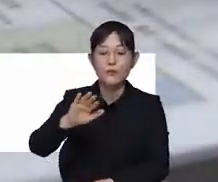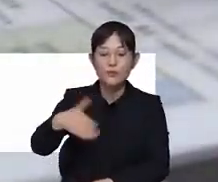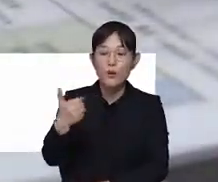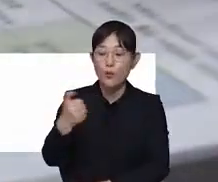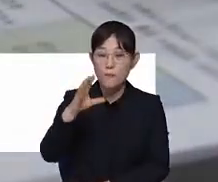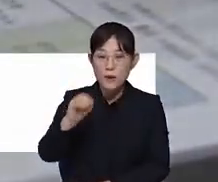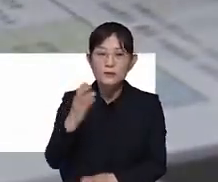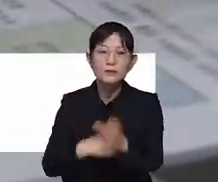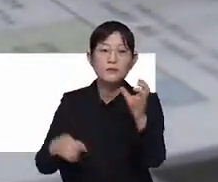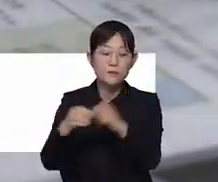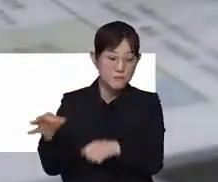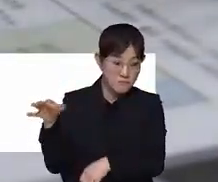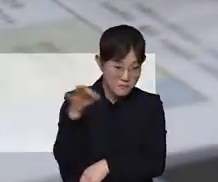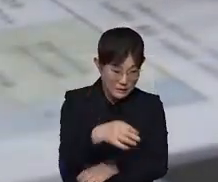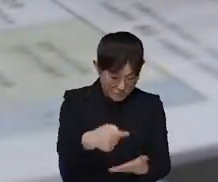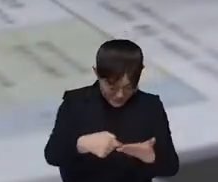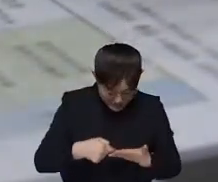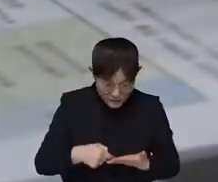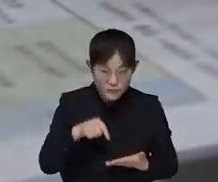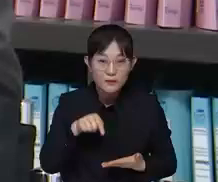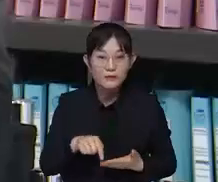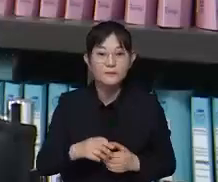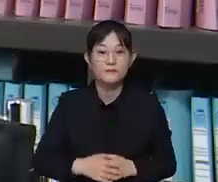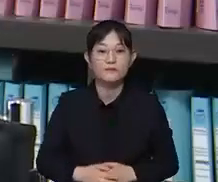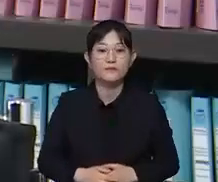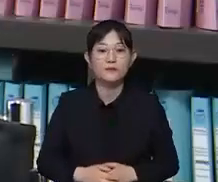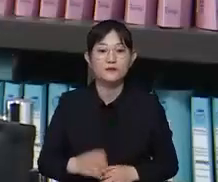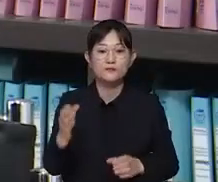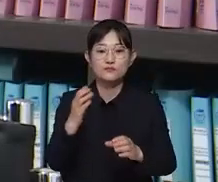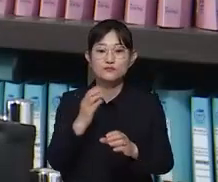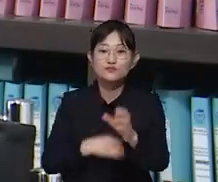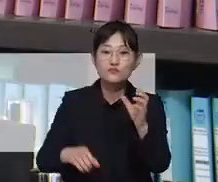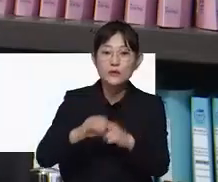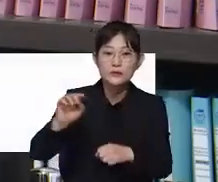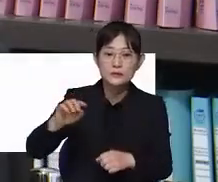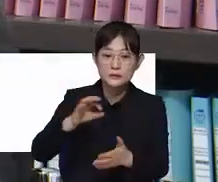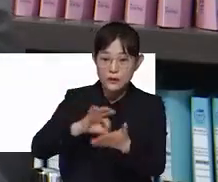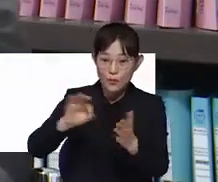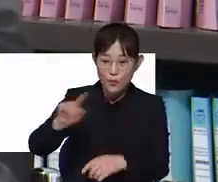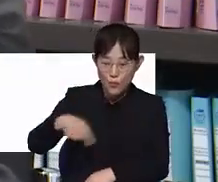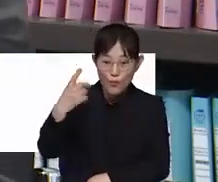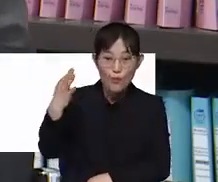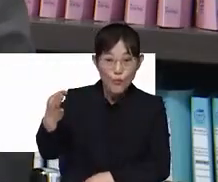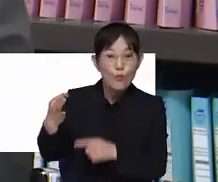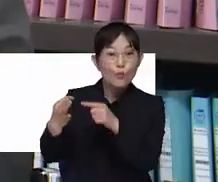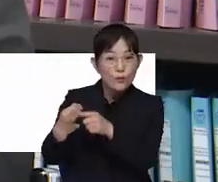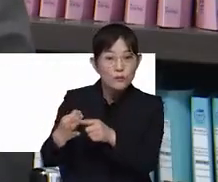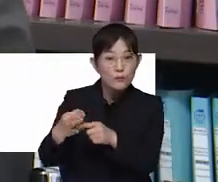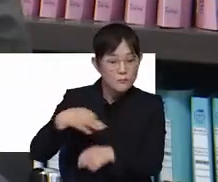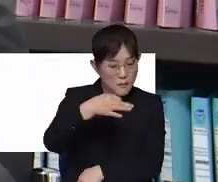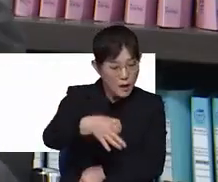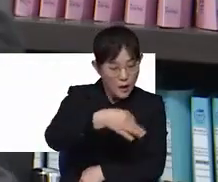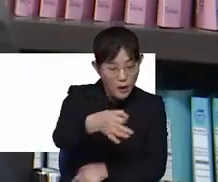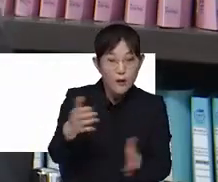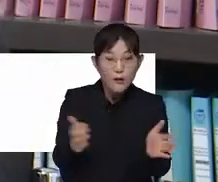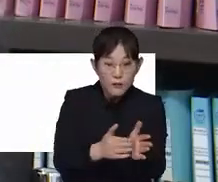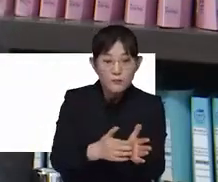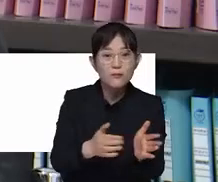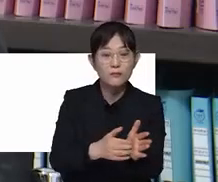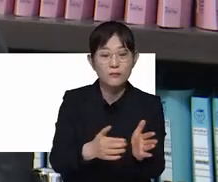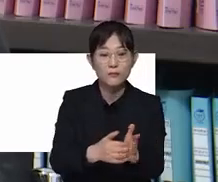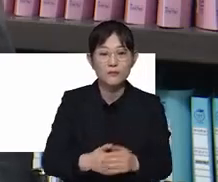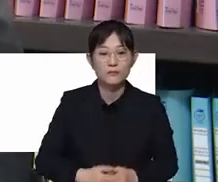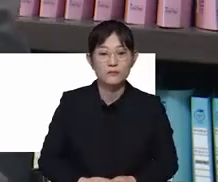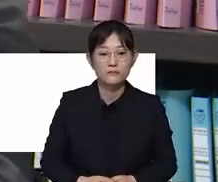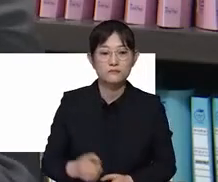더 내라고 요구해온 겁니다. 추가 사용량에 대한 요금까지 다 확정해서 우리한테 청구를 받아갔으면 그걸 끝나야 되는